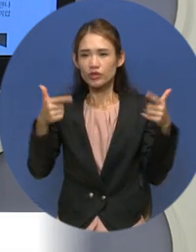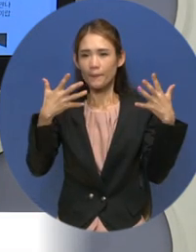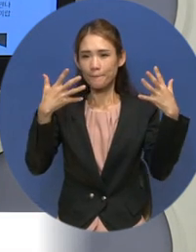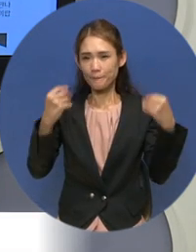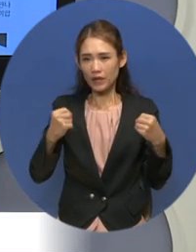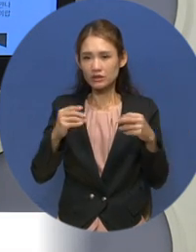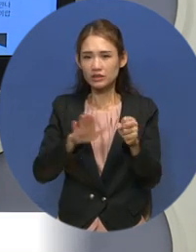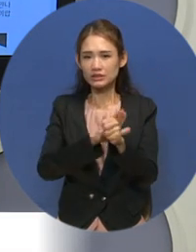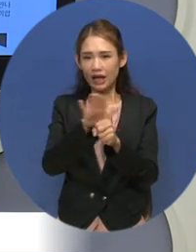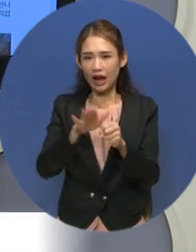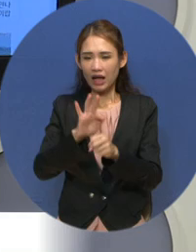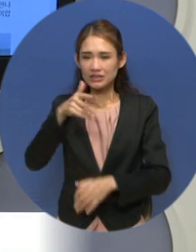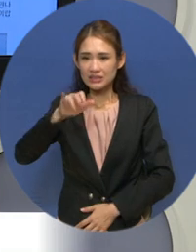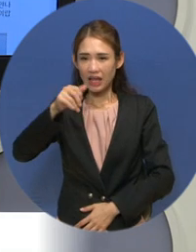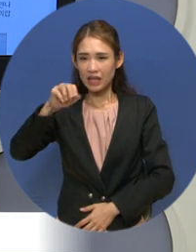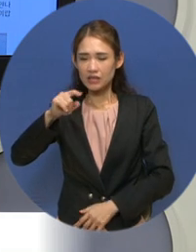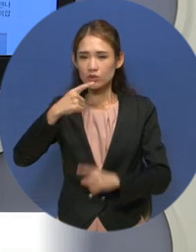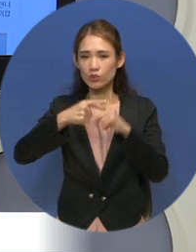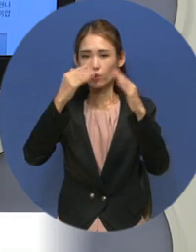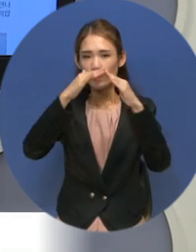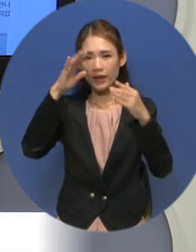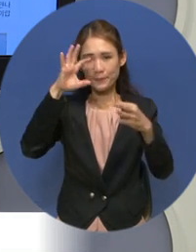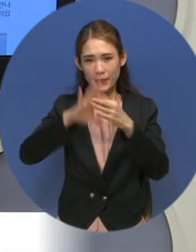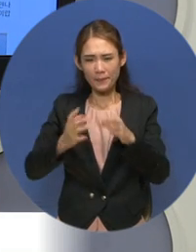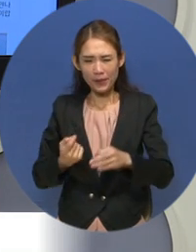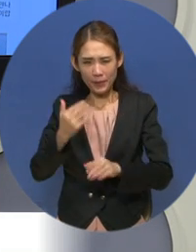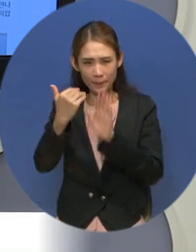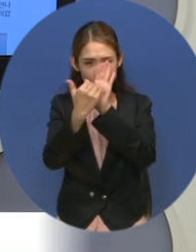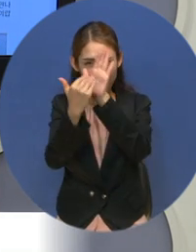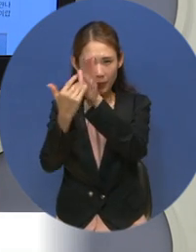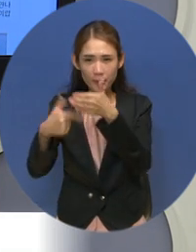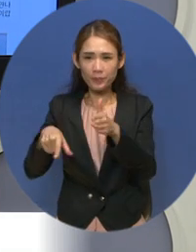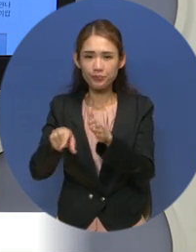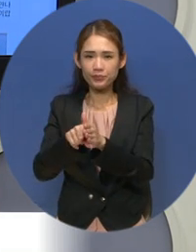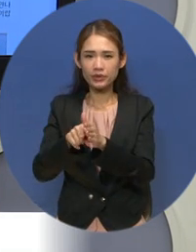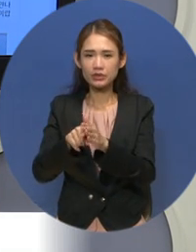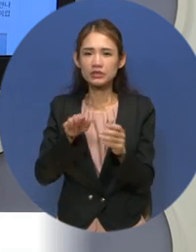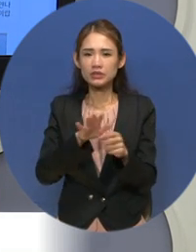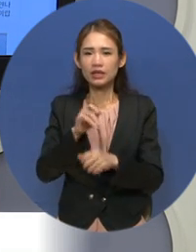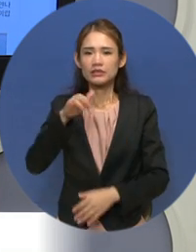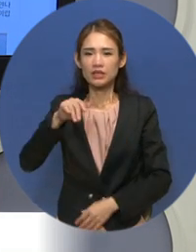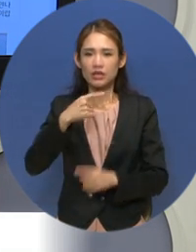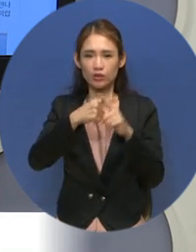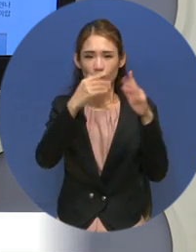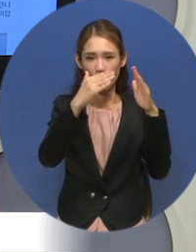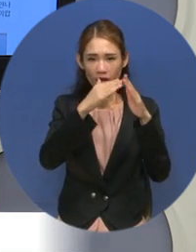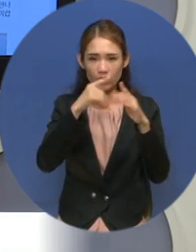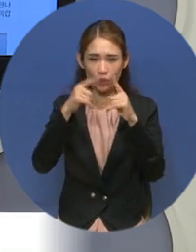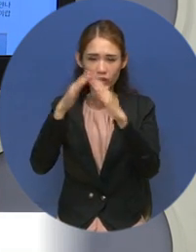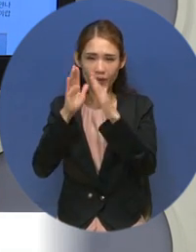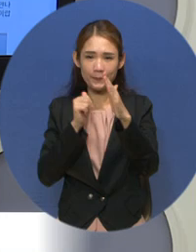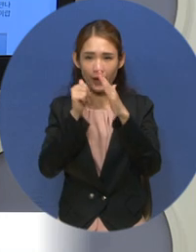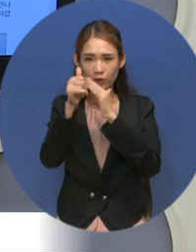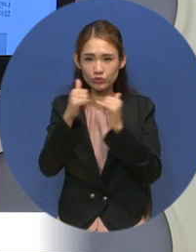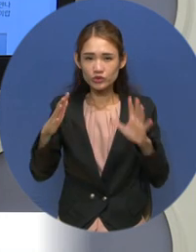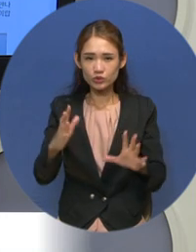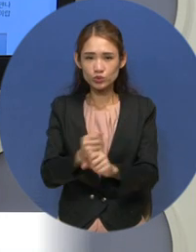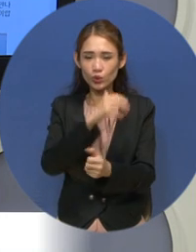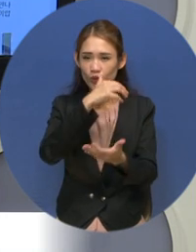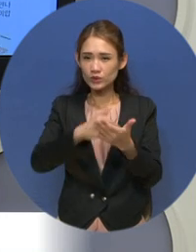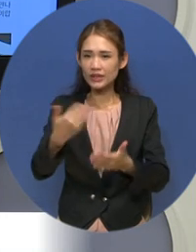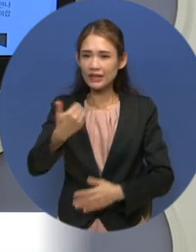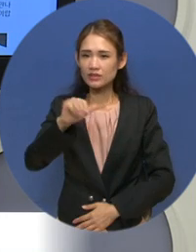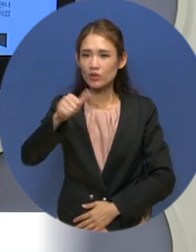사랑 제일 교회에 대한 신속한 감염 차단을 위해 사랑 제일 교회 교인 및 방문자 총 4천